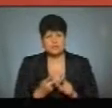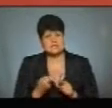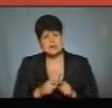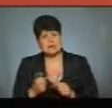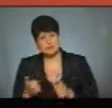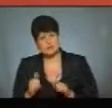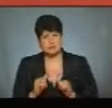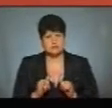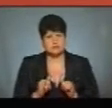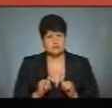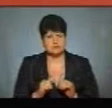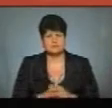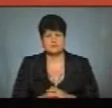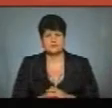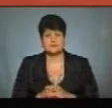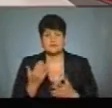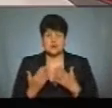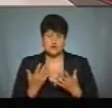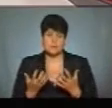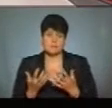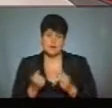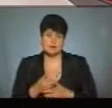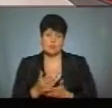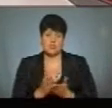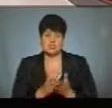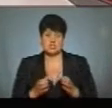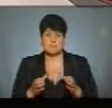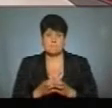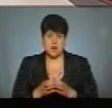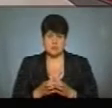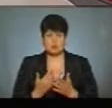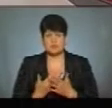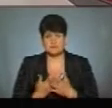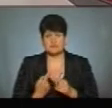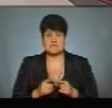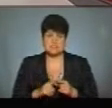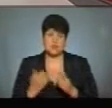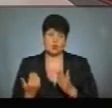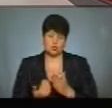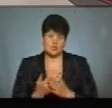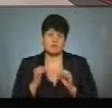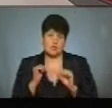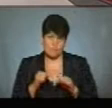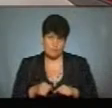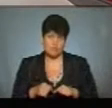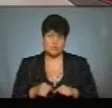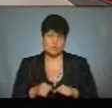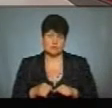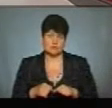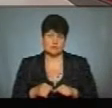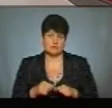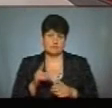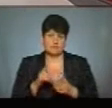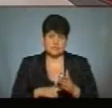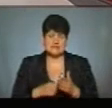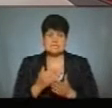По-друге, це добре чи погано? Нові лиця? Ну, тут, якщо, напевне, брати політичні партії, та, то, напевне, на таке оновлення можуть розраховувати, якщо говоримо